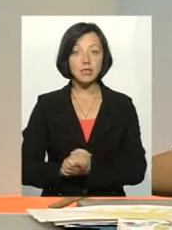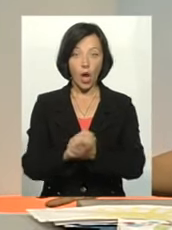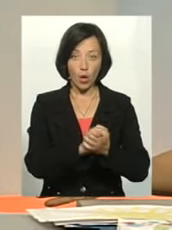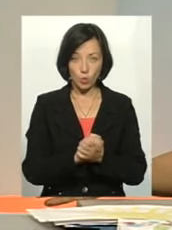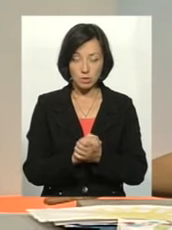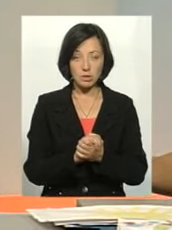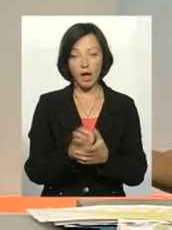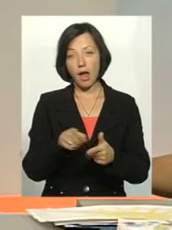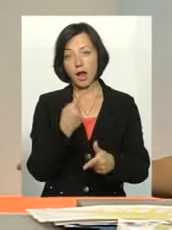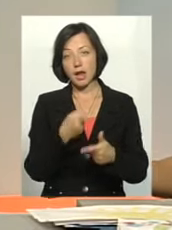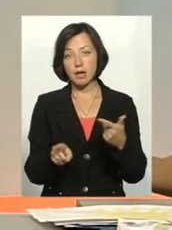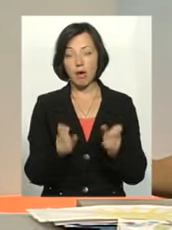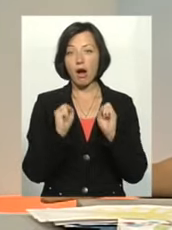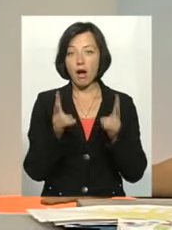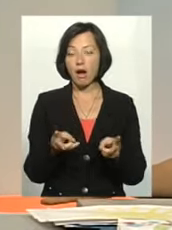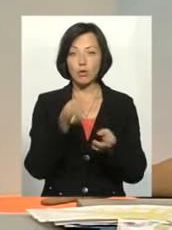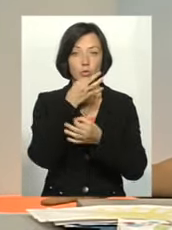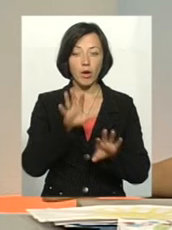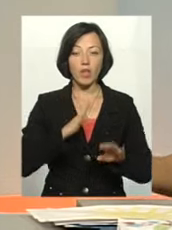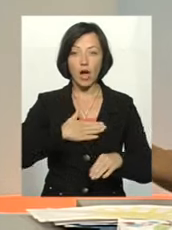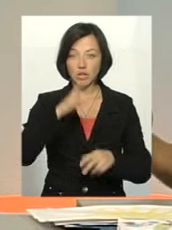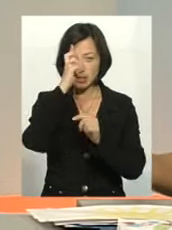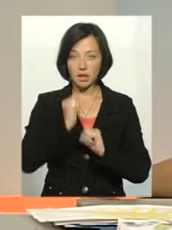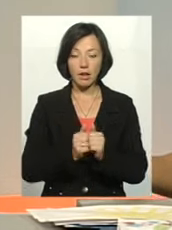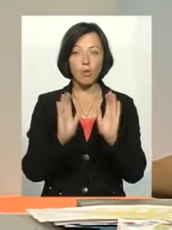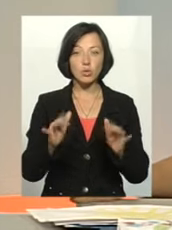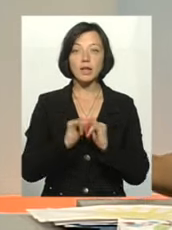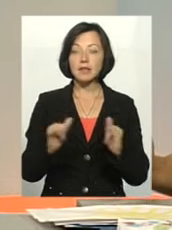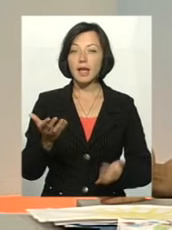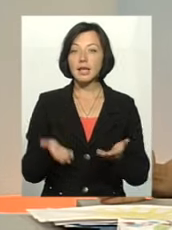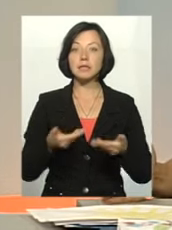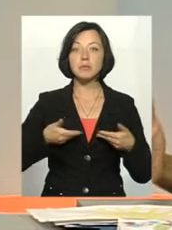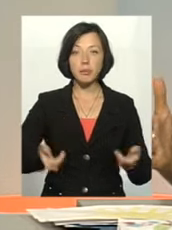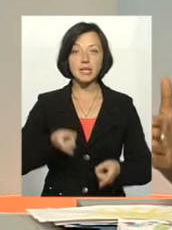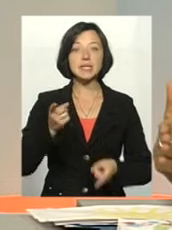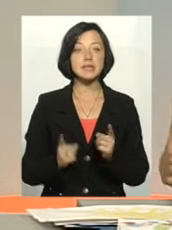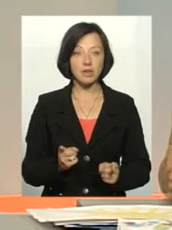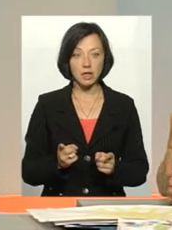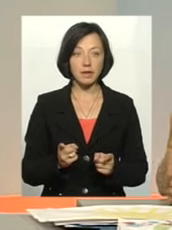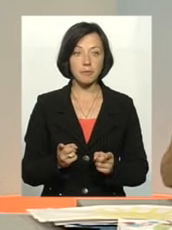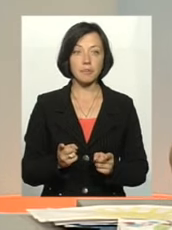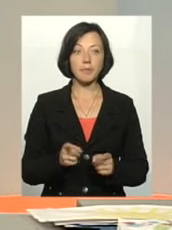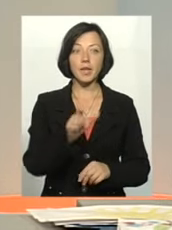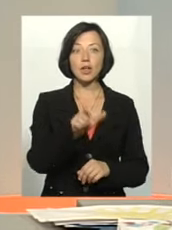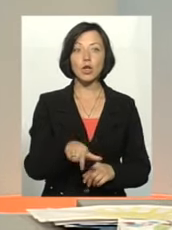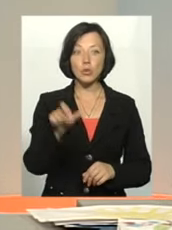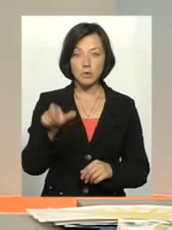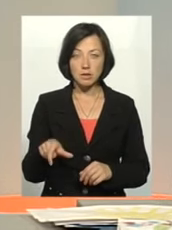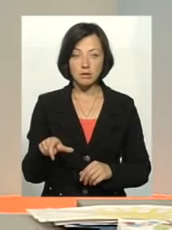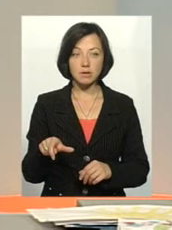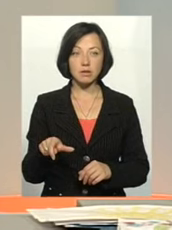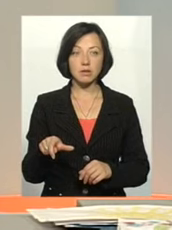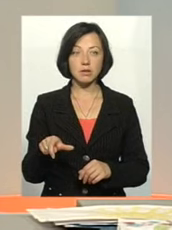либо как-либо наша страна будет развиваться, если мы действительно люди